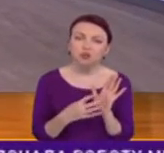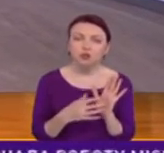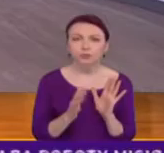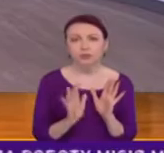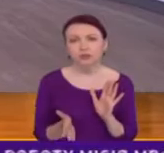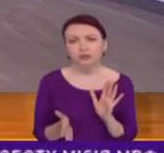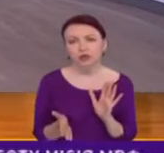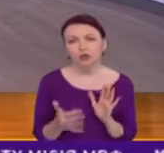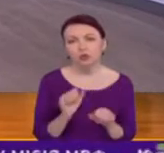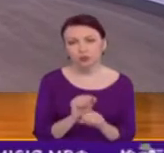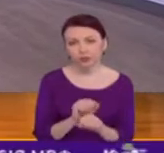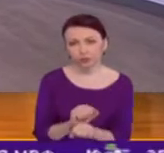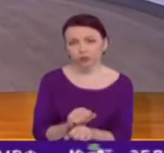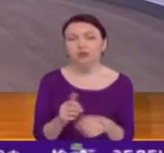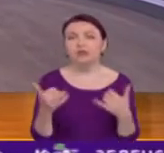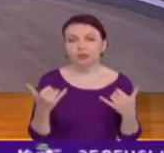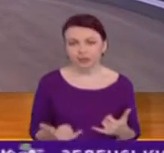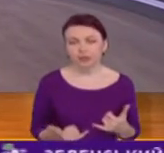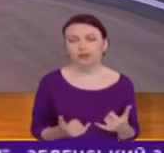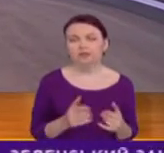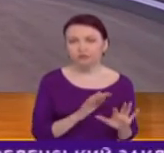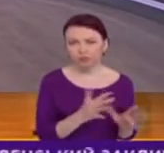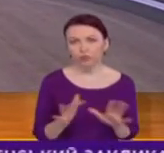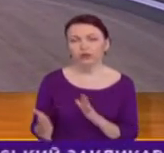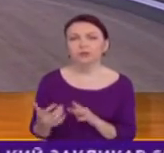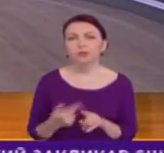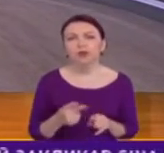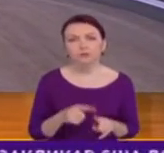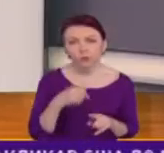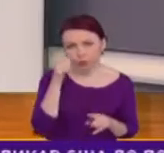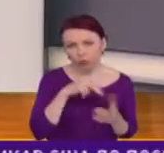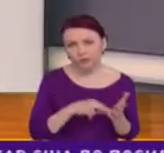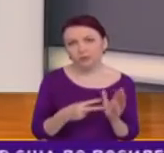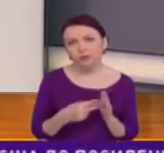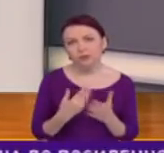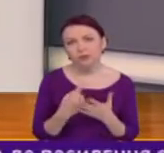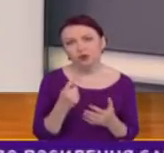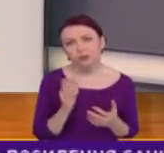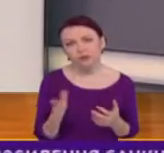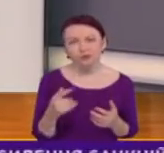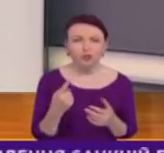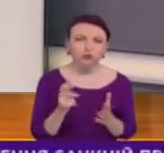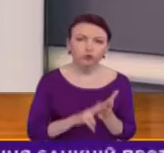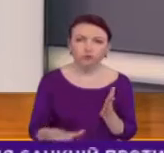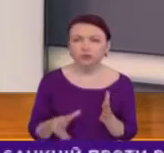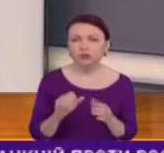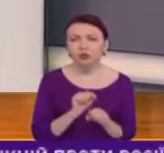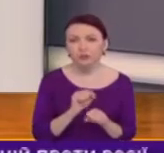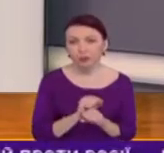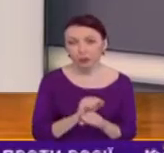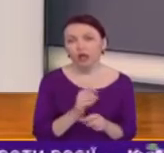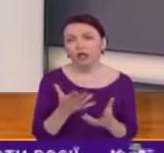900-950 зупинок. Зараз? Зараз відбувається. Цього року заплановано близько 150 чи 180 зупинок, які